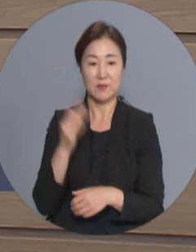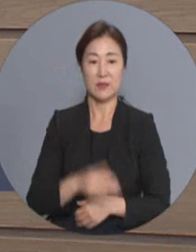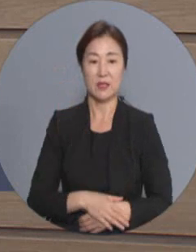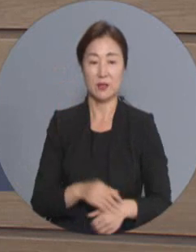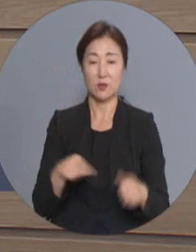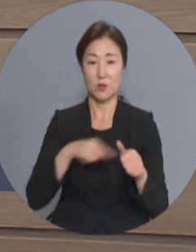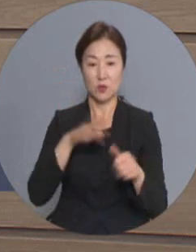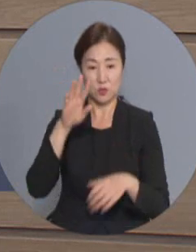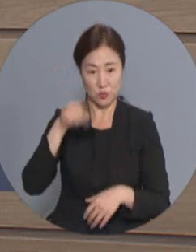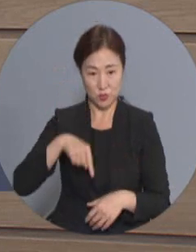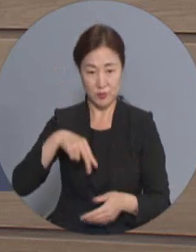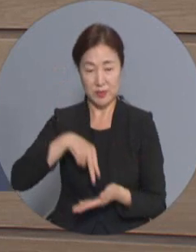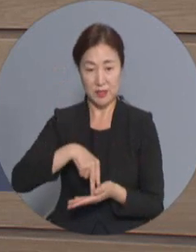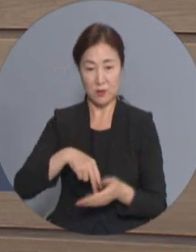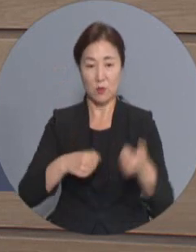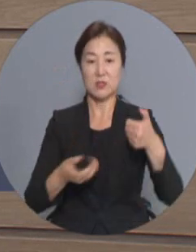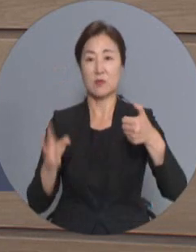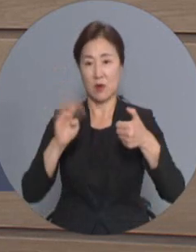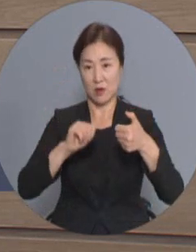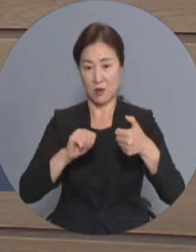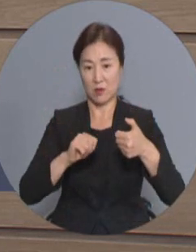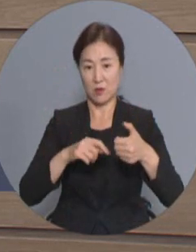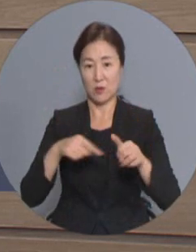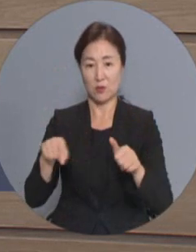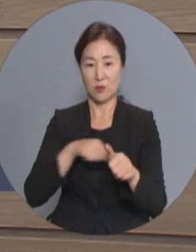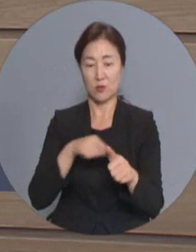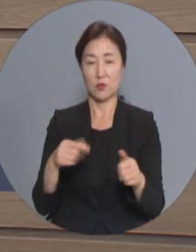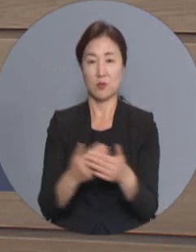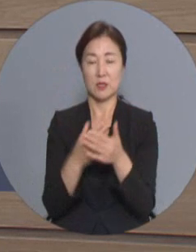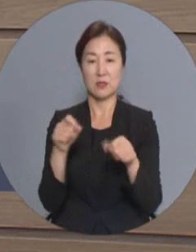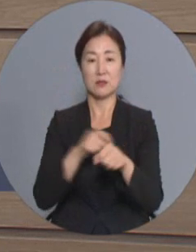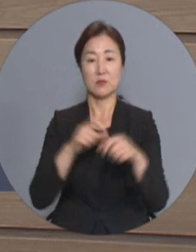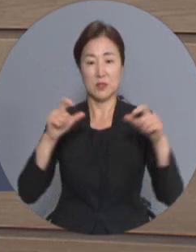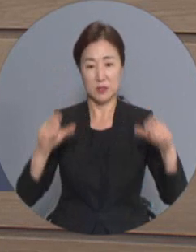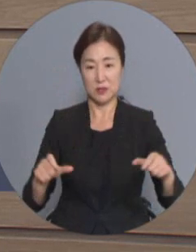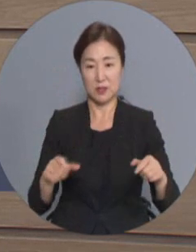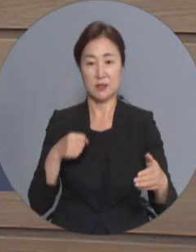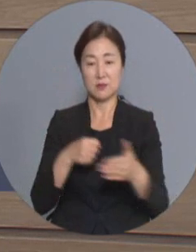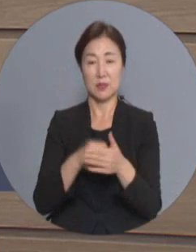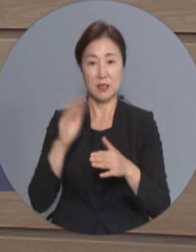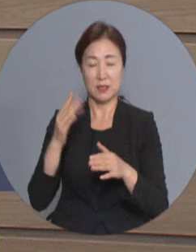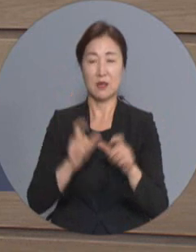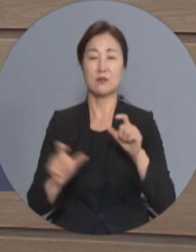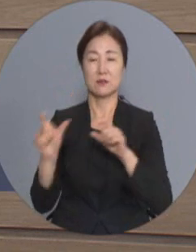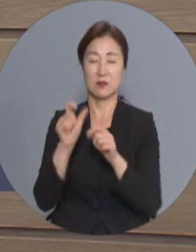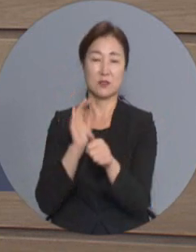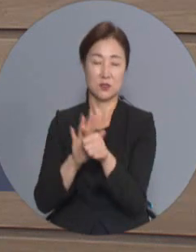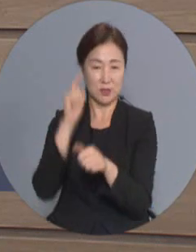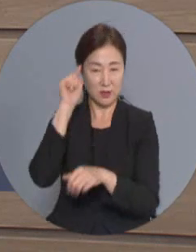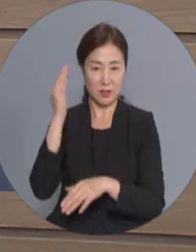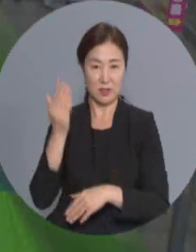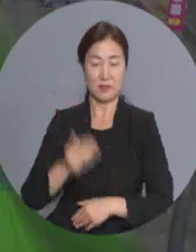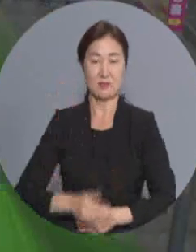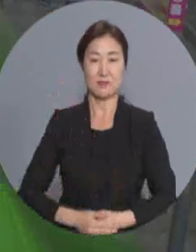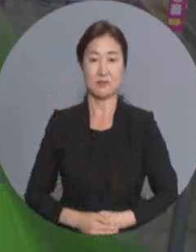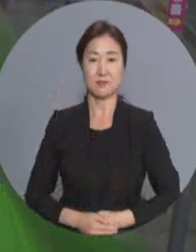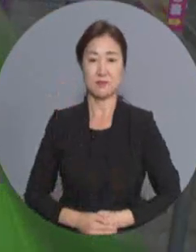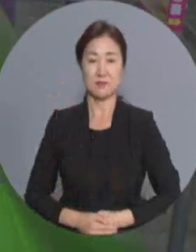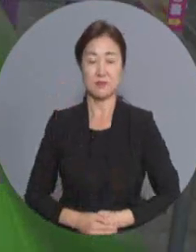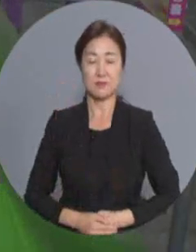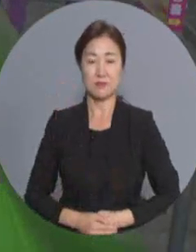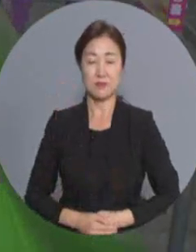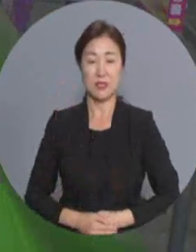됩니다 교육부가 50억 원을 이번에 교육 발전 특구가 지정됨으로써 어 지원하게 됩니다